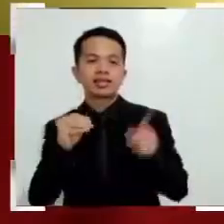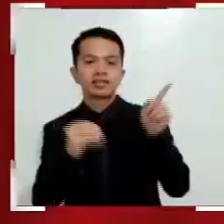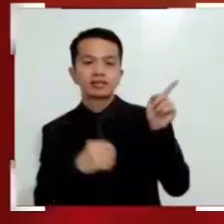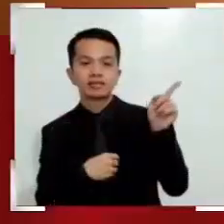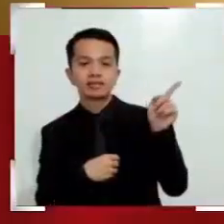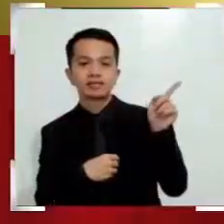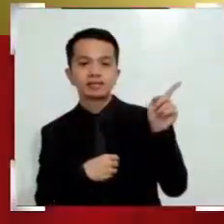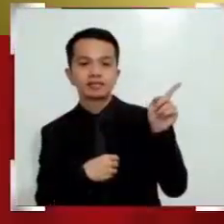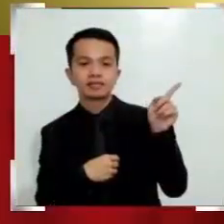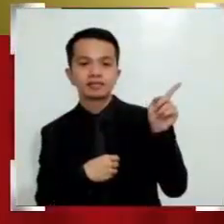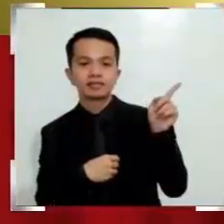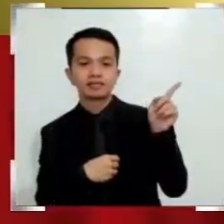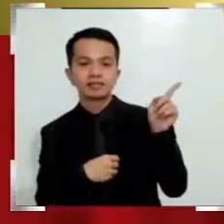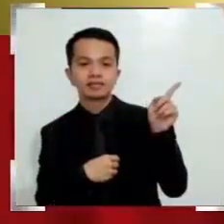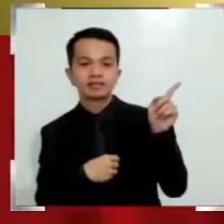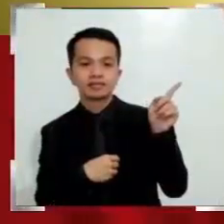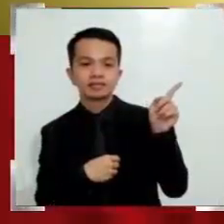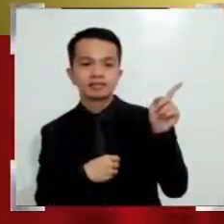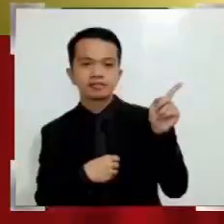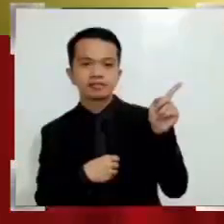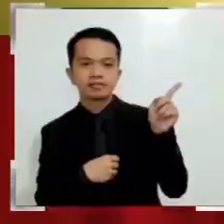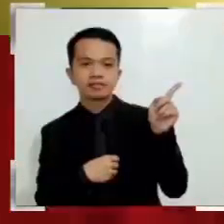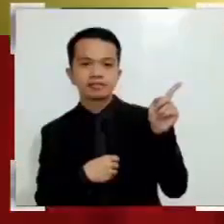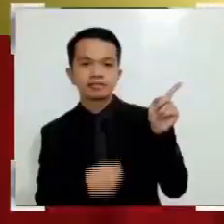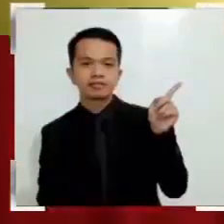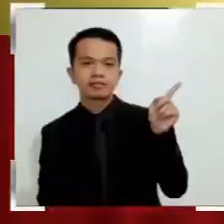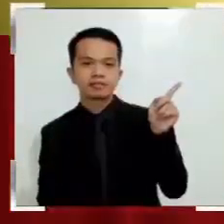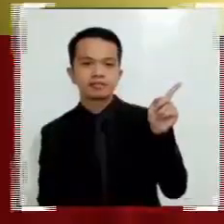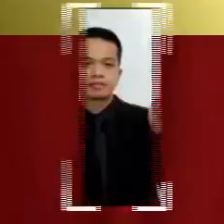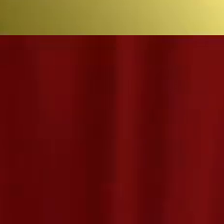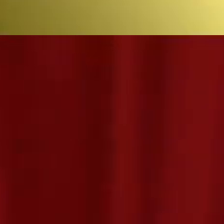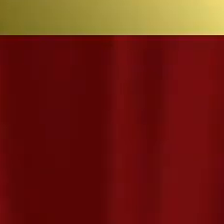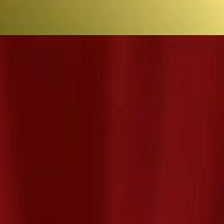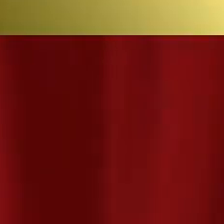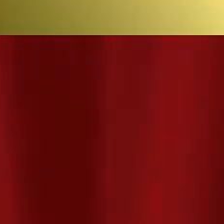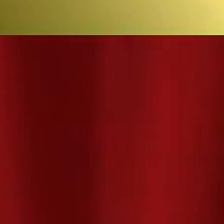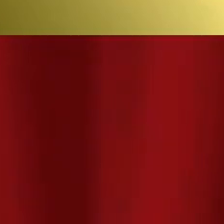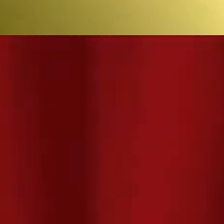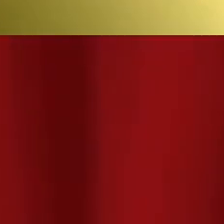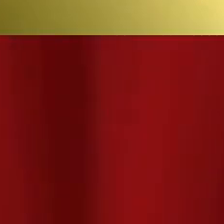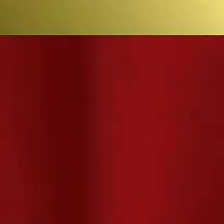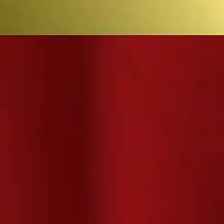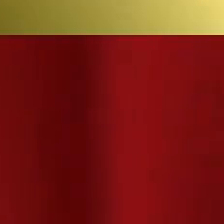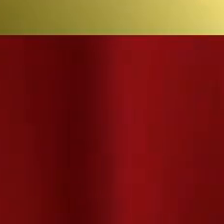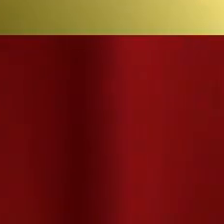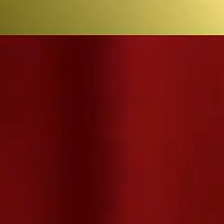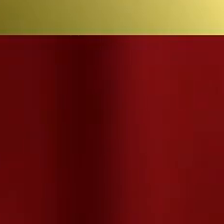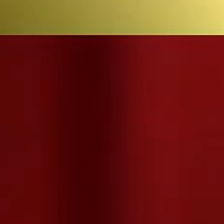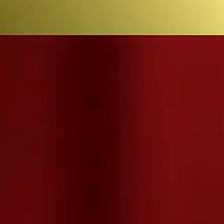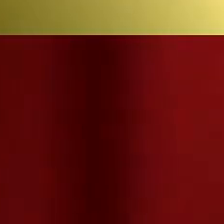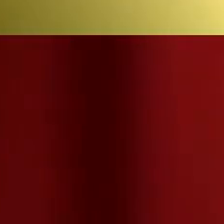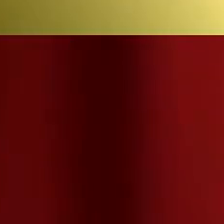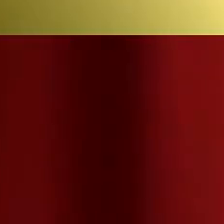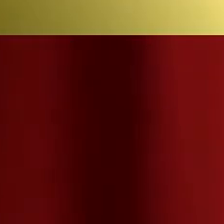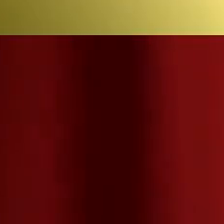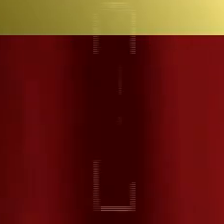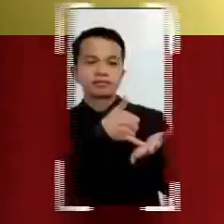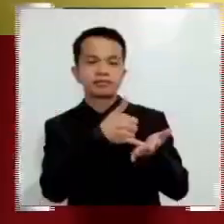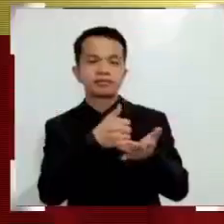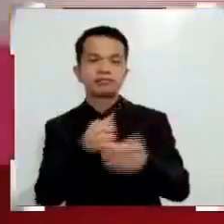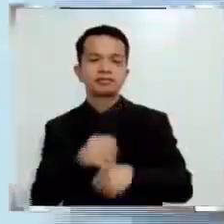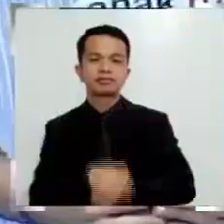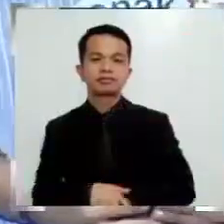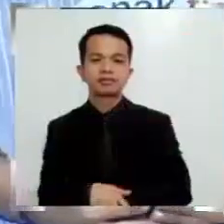Arellano, Michael V, Black Rider Star at Unang Hirit Co-host Mateo Guticelli, at Pulang Araw Star David